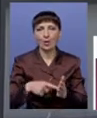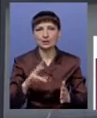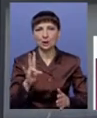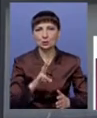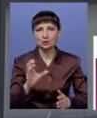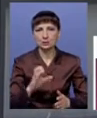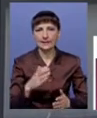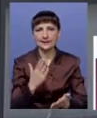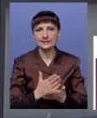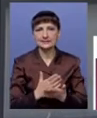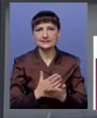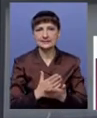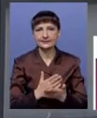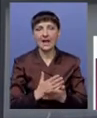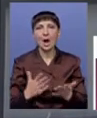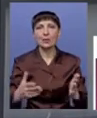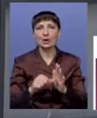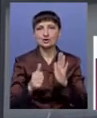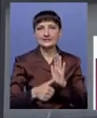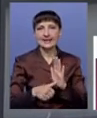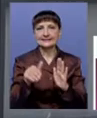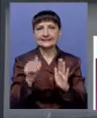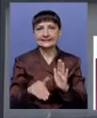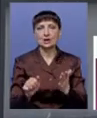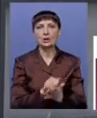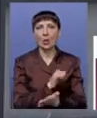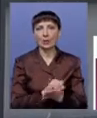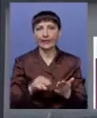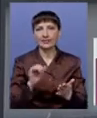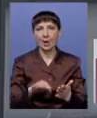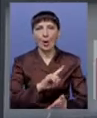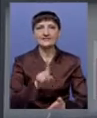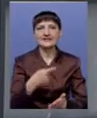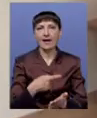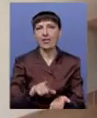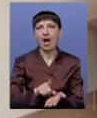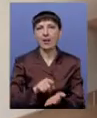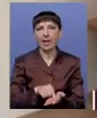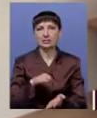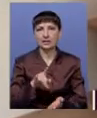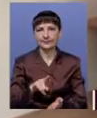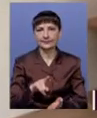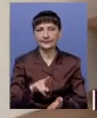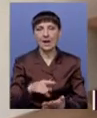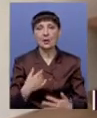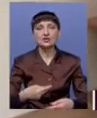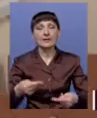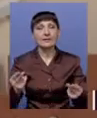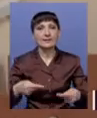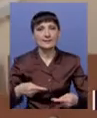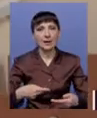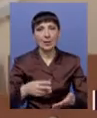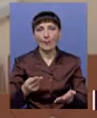Нур-Султан находилось более 16 тысяч документов о взыскании алиментов. При наличии брачного